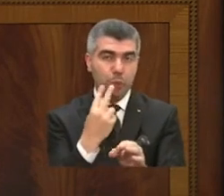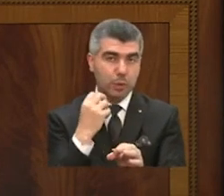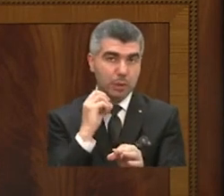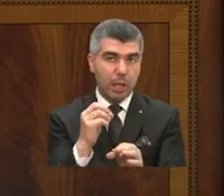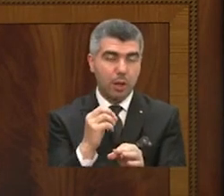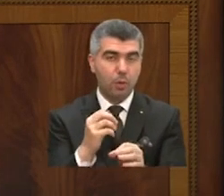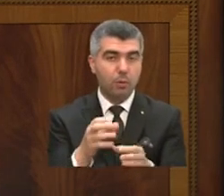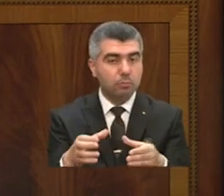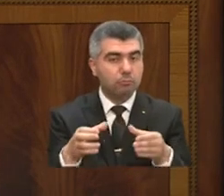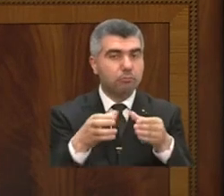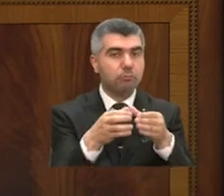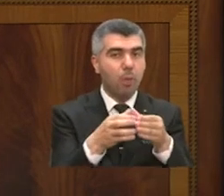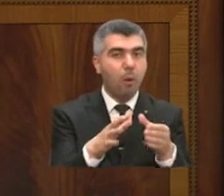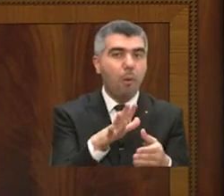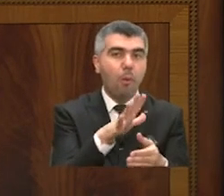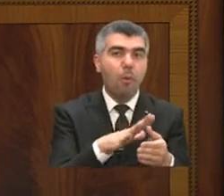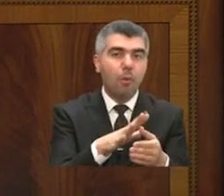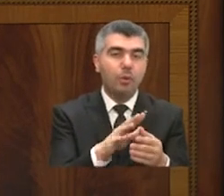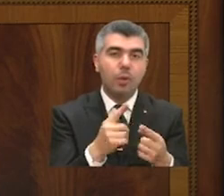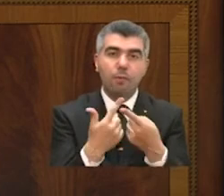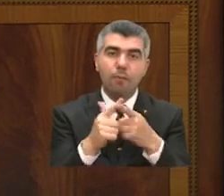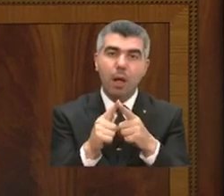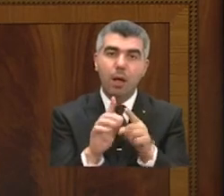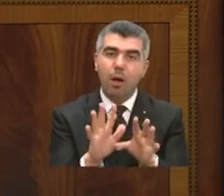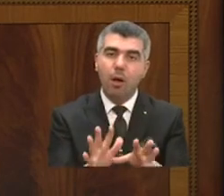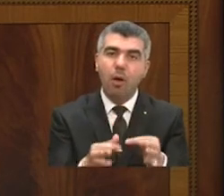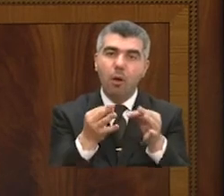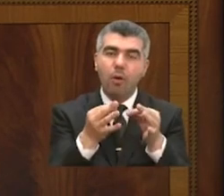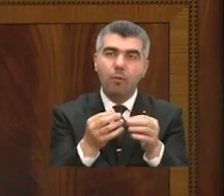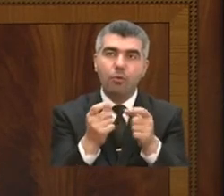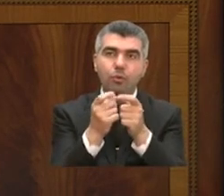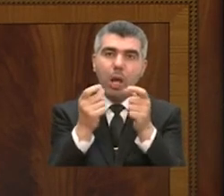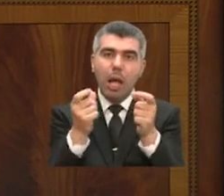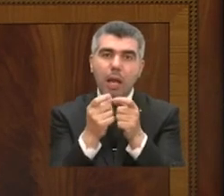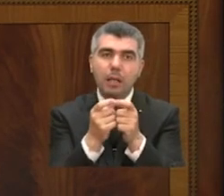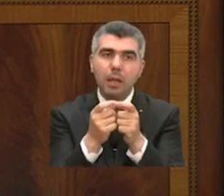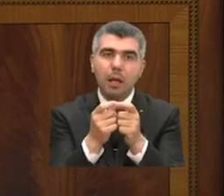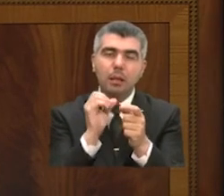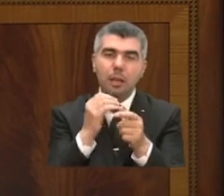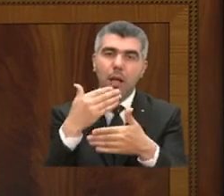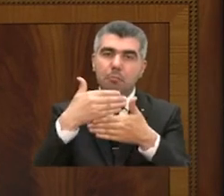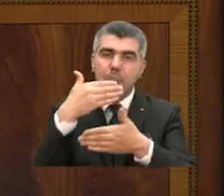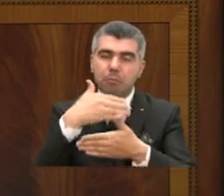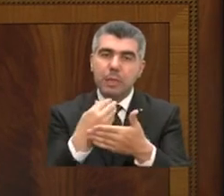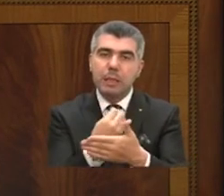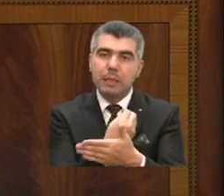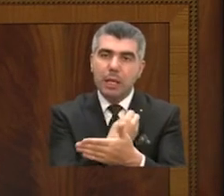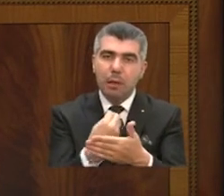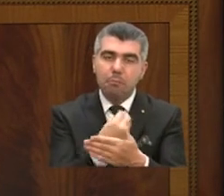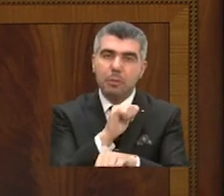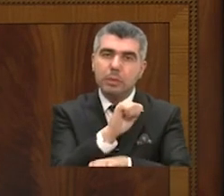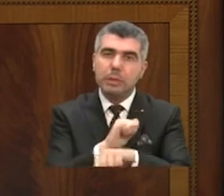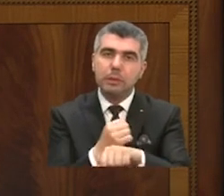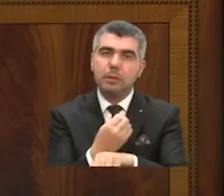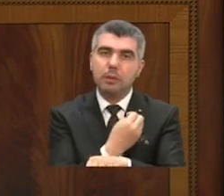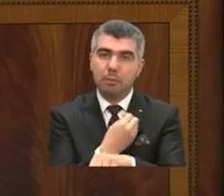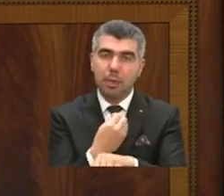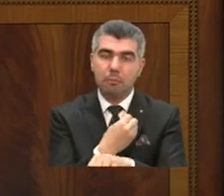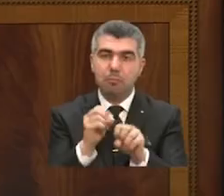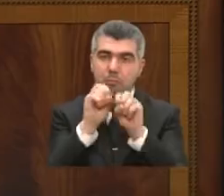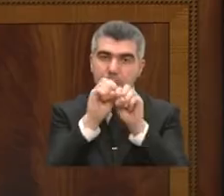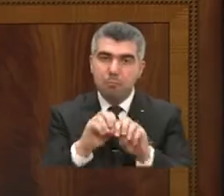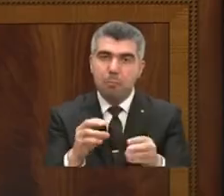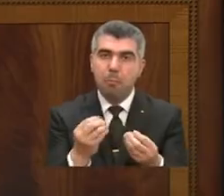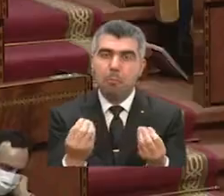الصحية الترابية في تحديد أولويات الاستثمار في مجالات الصحة والحماية الاجتماعية على